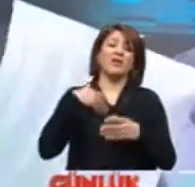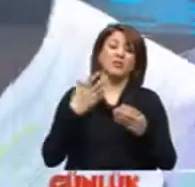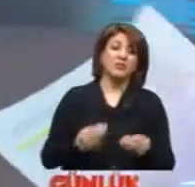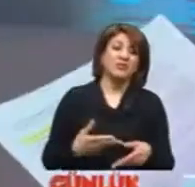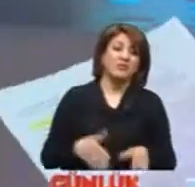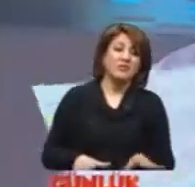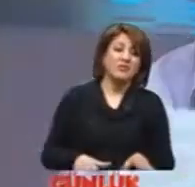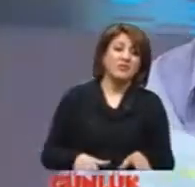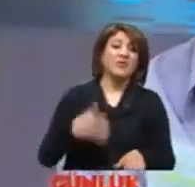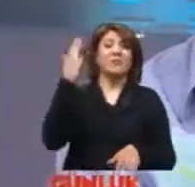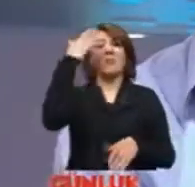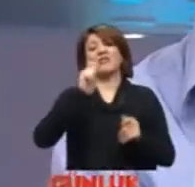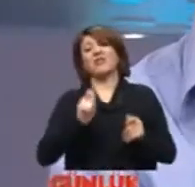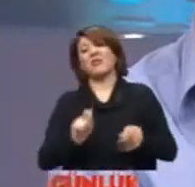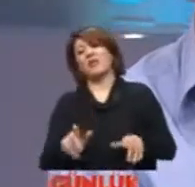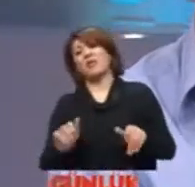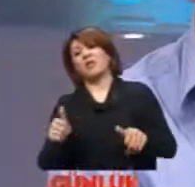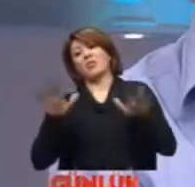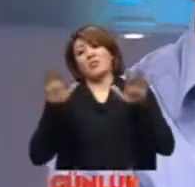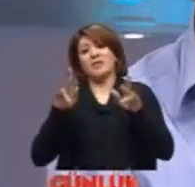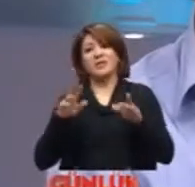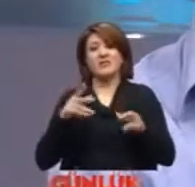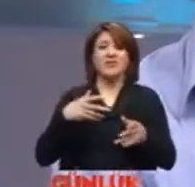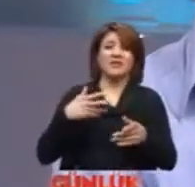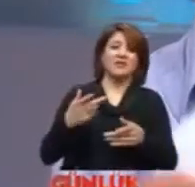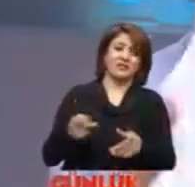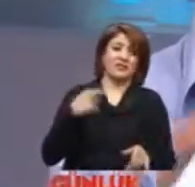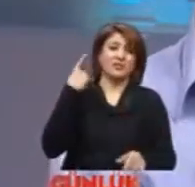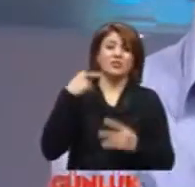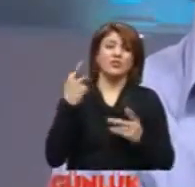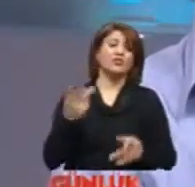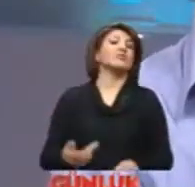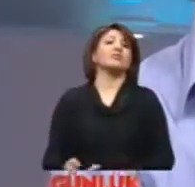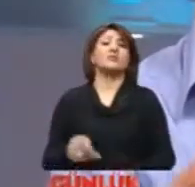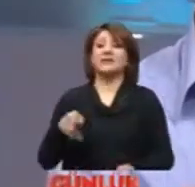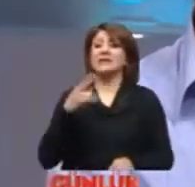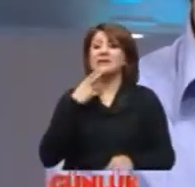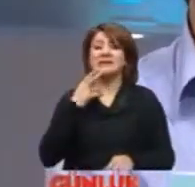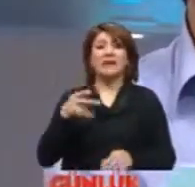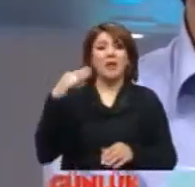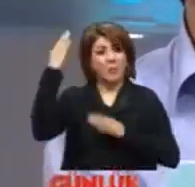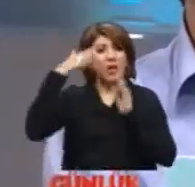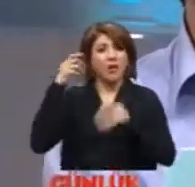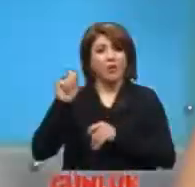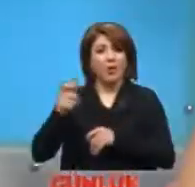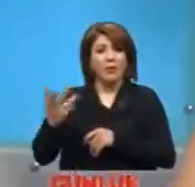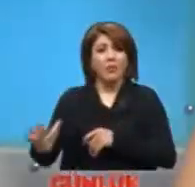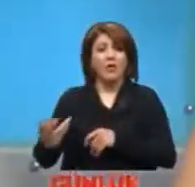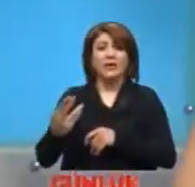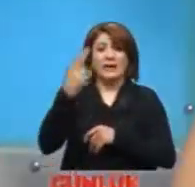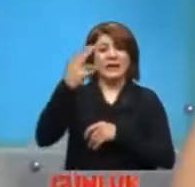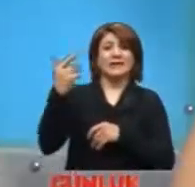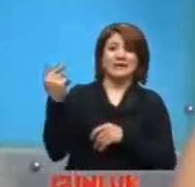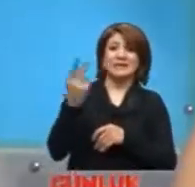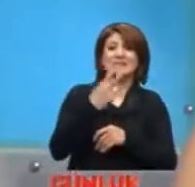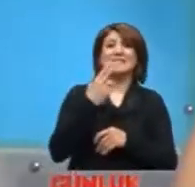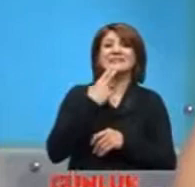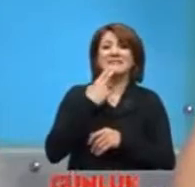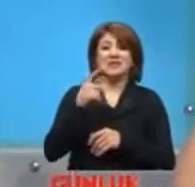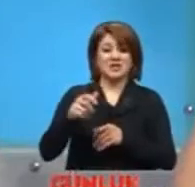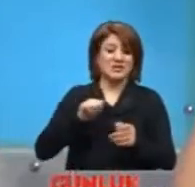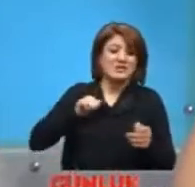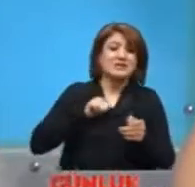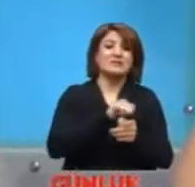olur, yıkanmasam ne olur. Vallahi o kızları yıkayadılar bari babaların. 7 kız bir araya gelip anca çünkü